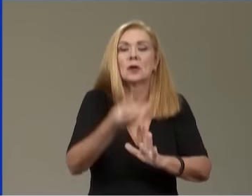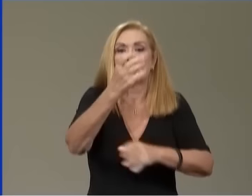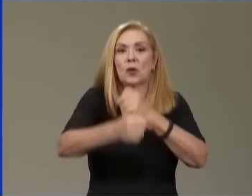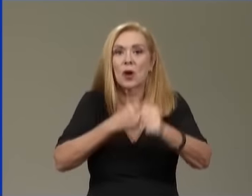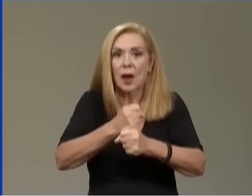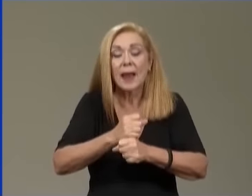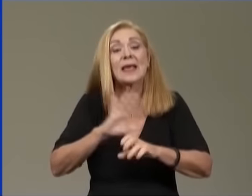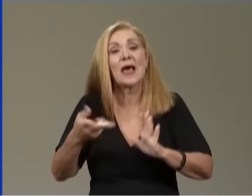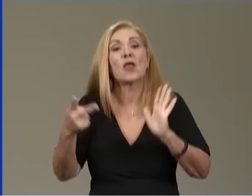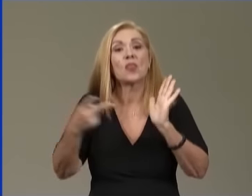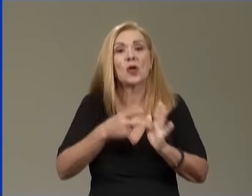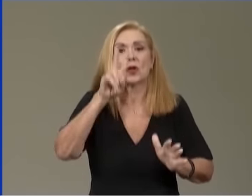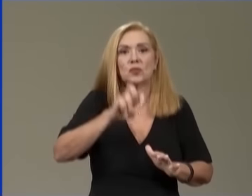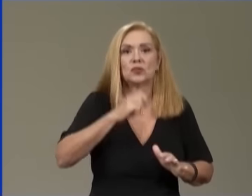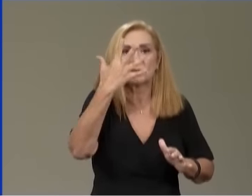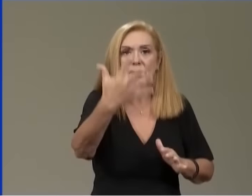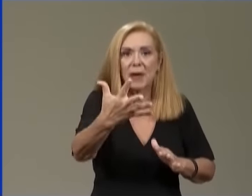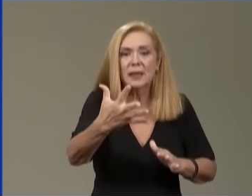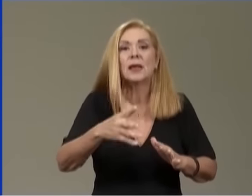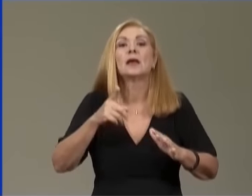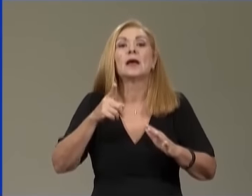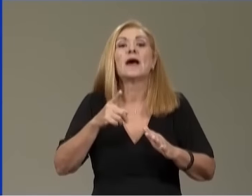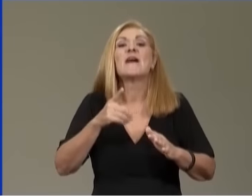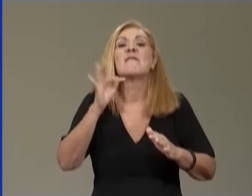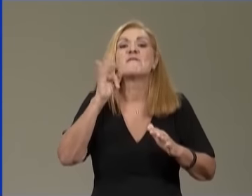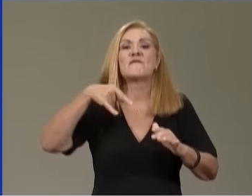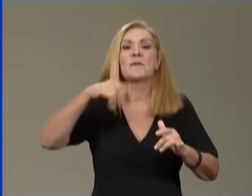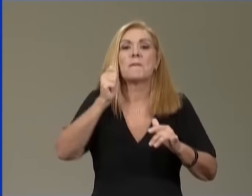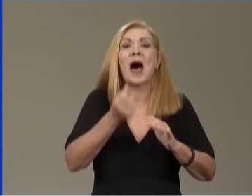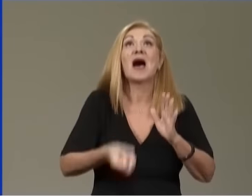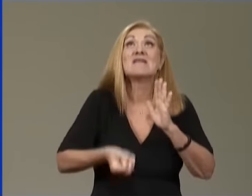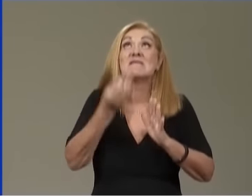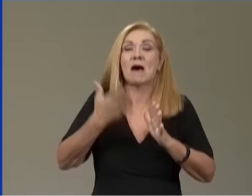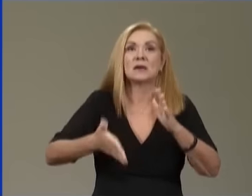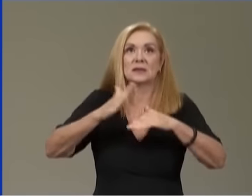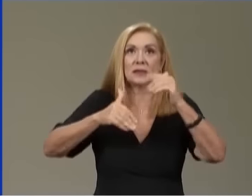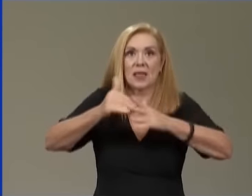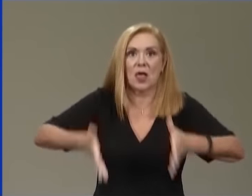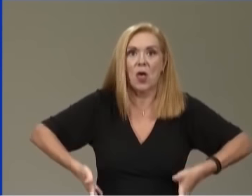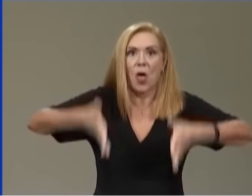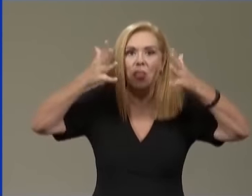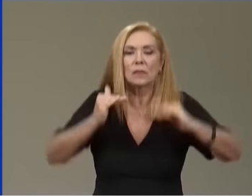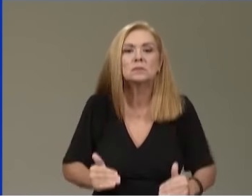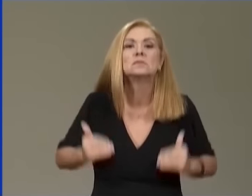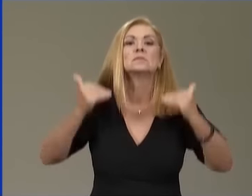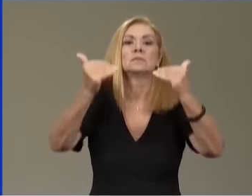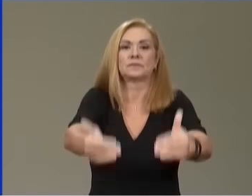και το 2025 η αναστολή του ΦΠΑ σε νέες οικοδομές.